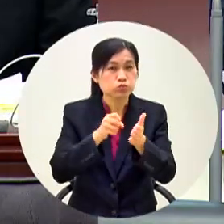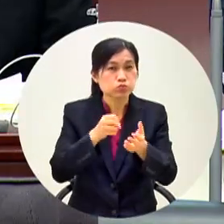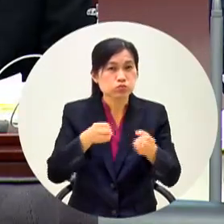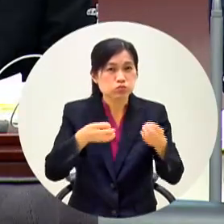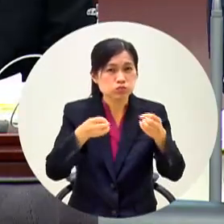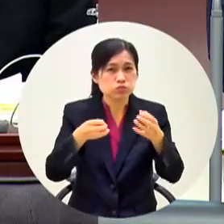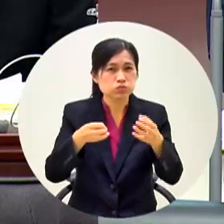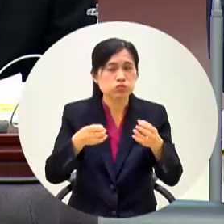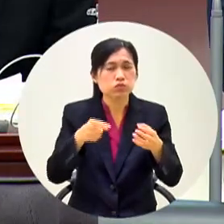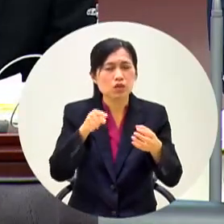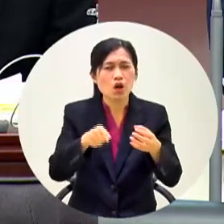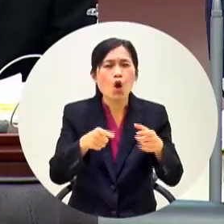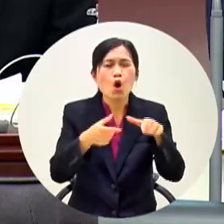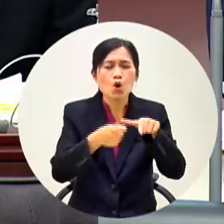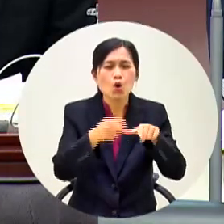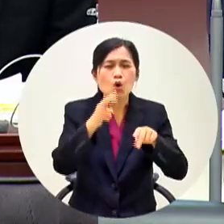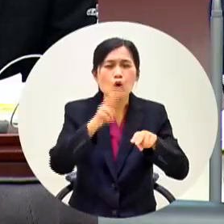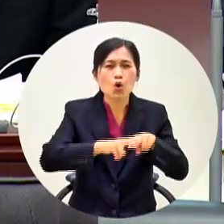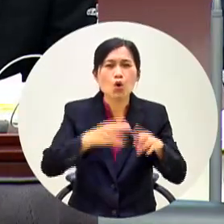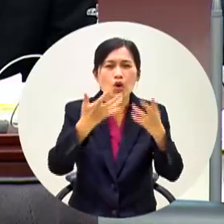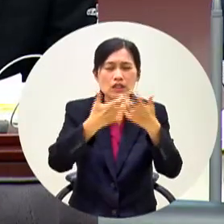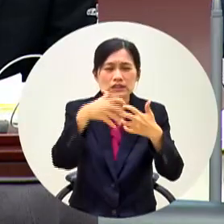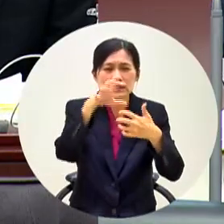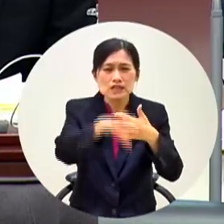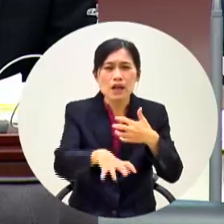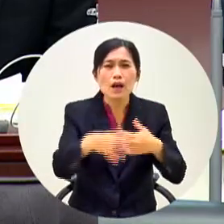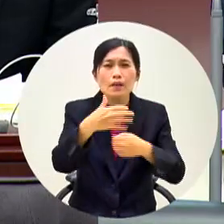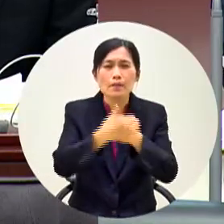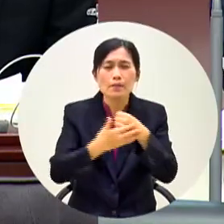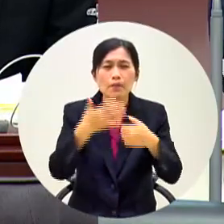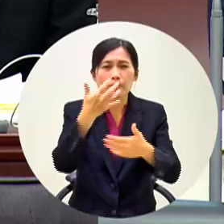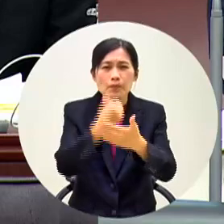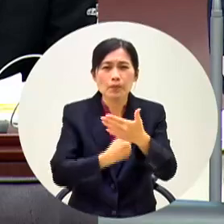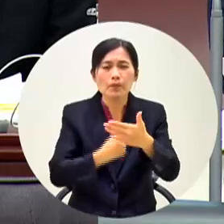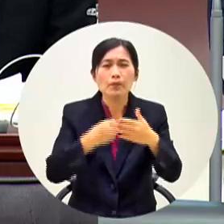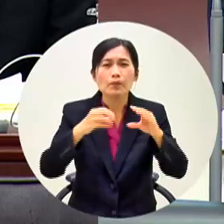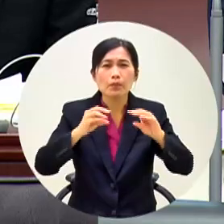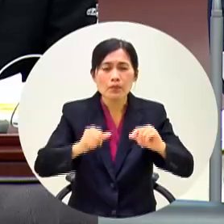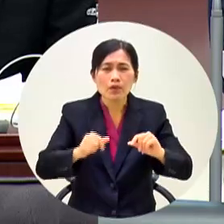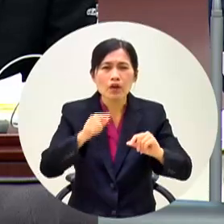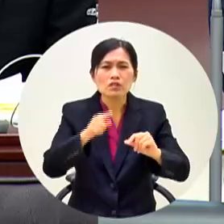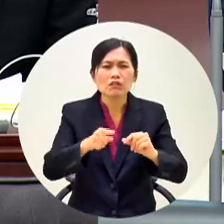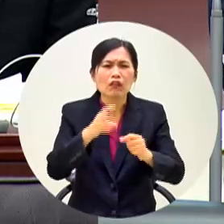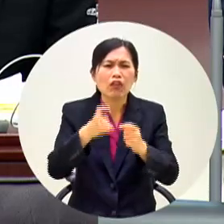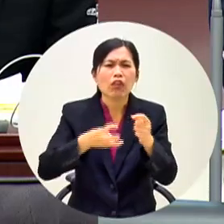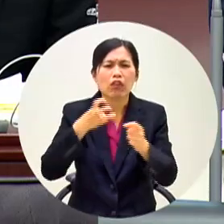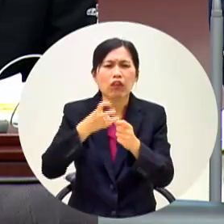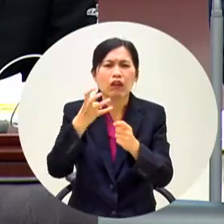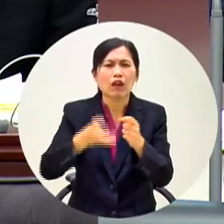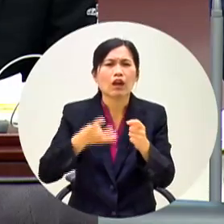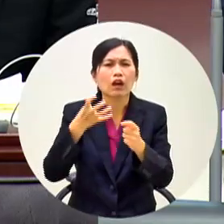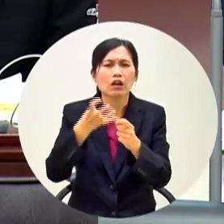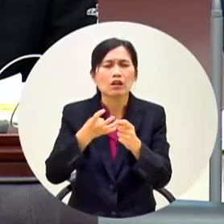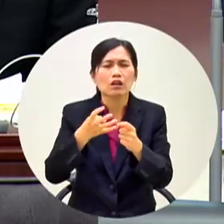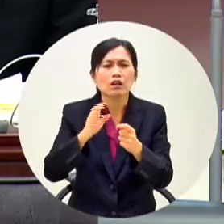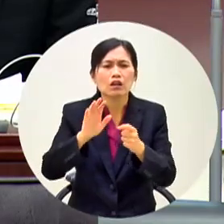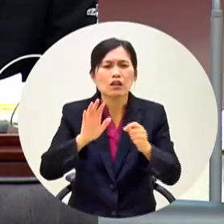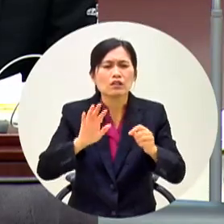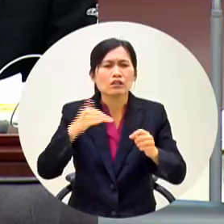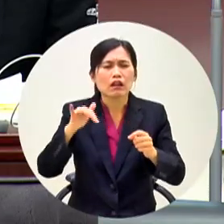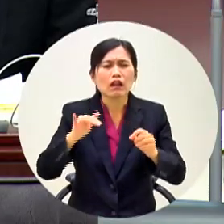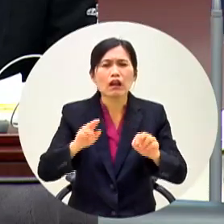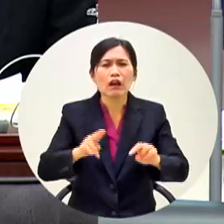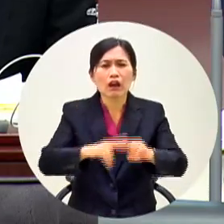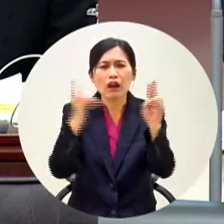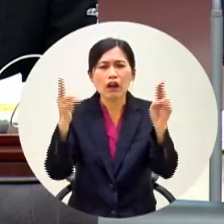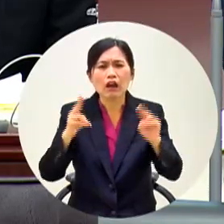留地，其实它都超过30年、40年了啦。在这个地方的公共设施保留地没有解编以后，然后